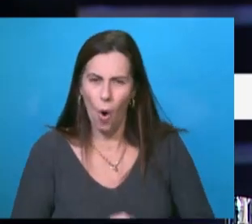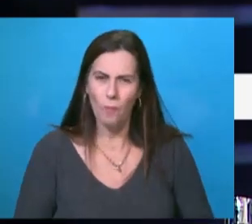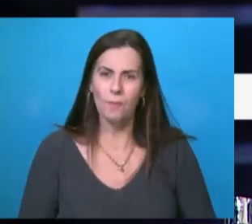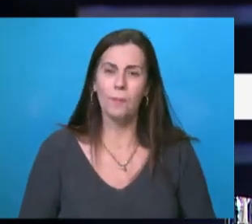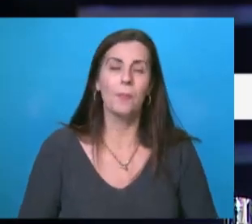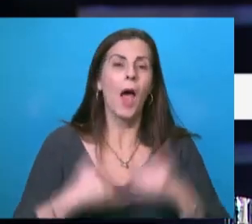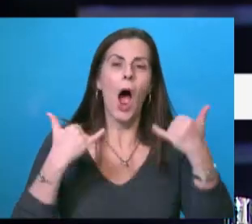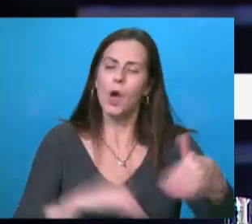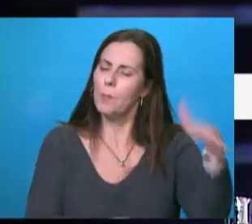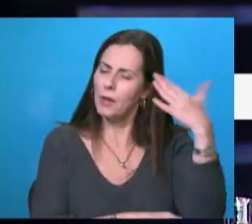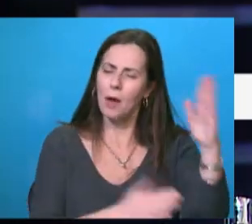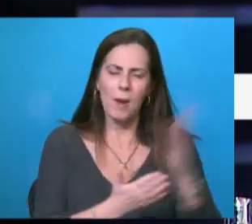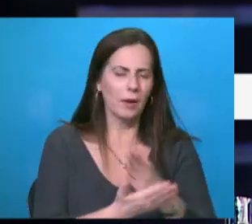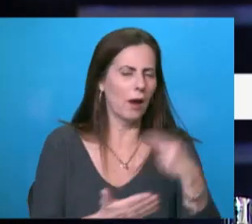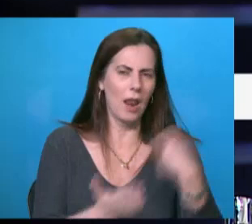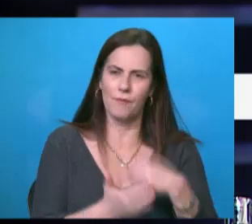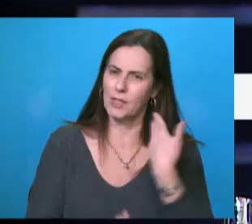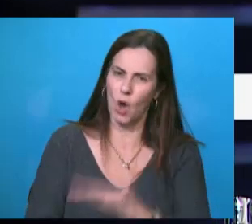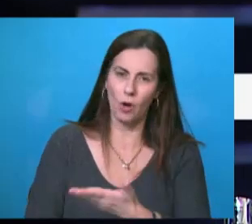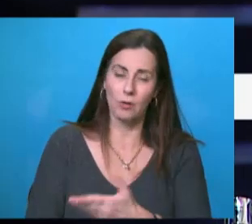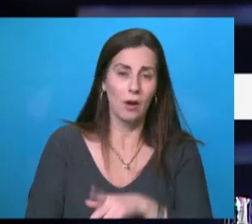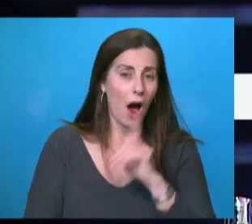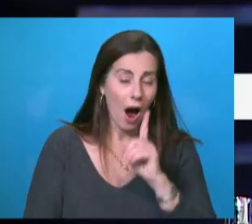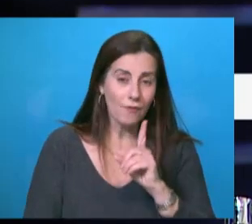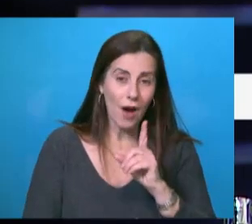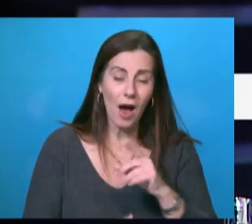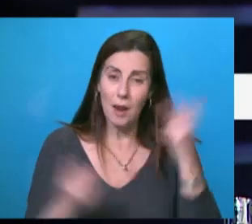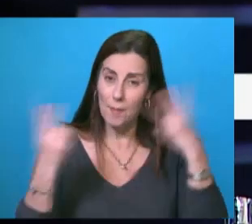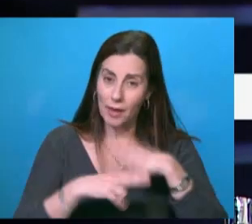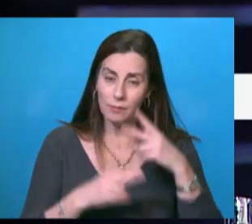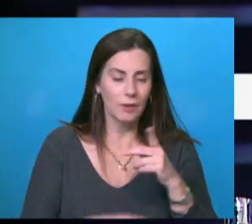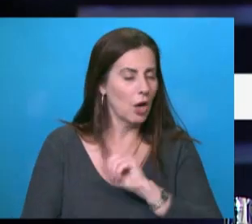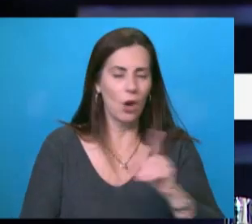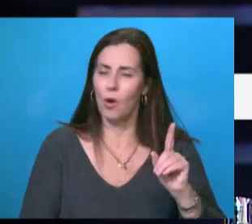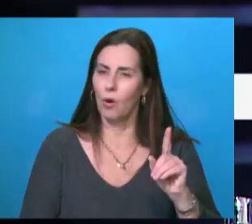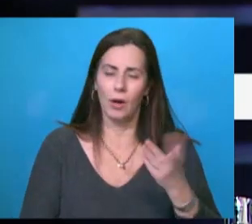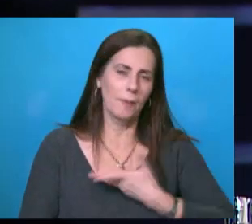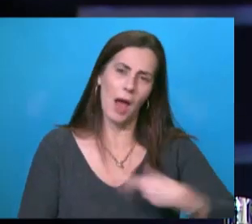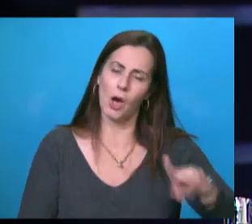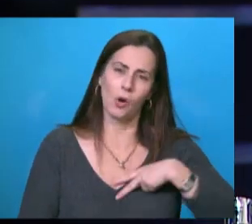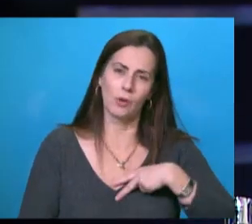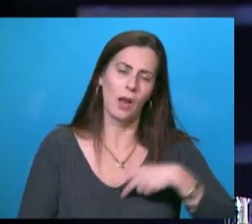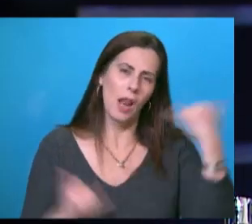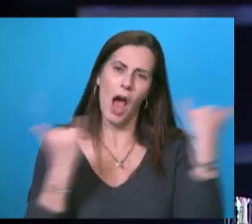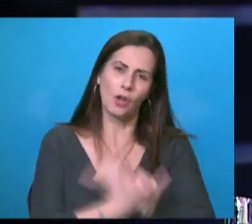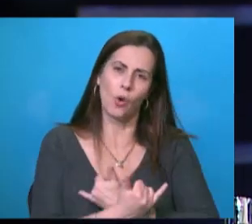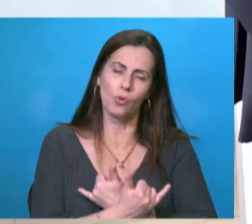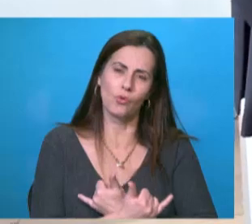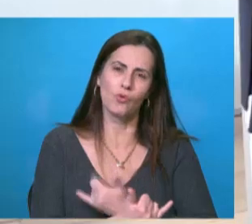המדינה מחליטה לפצות את גנון, אך במסגרת ההסכם היא לא קיבלה אחריות למחדל של תיק הבר